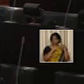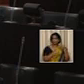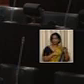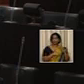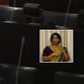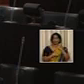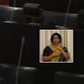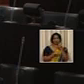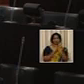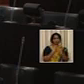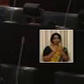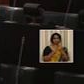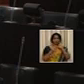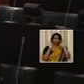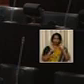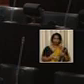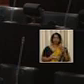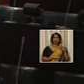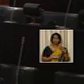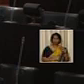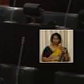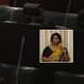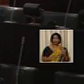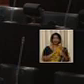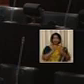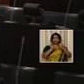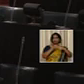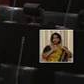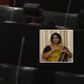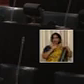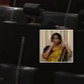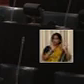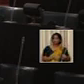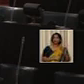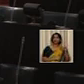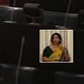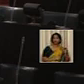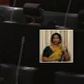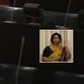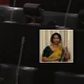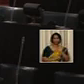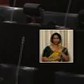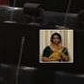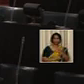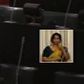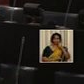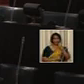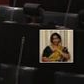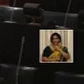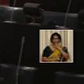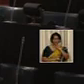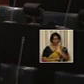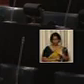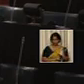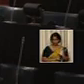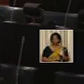किसीम परीक्षण या सिद्धकरा नैतुव एक टेन्डर कंद किन तोरव तोरगत्त किल भाई हरिवरदगन मम्मी कथाकरण